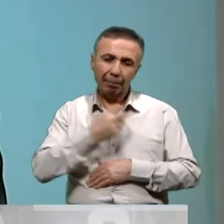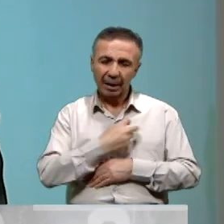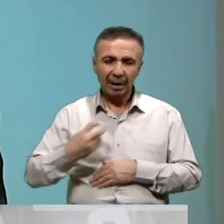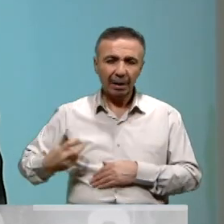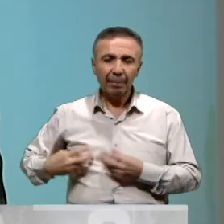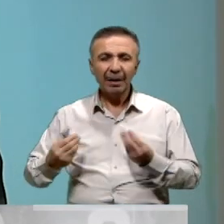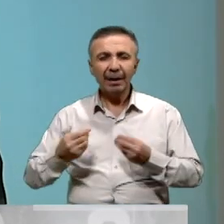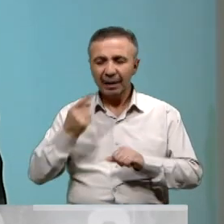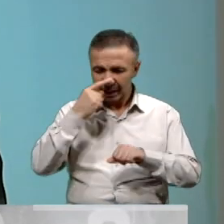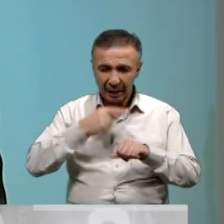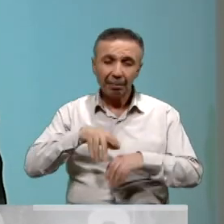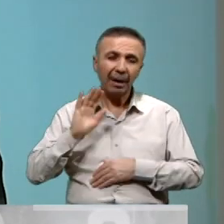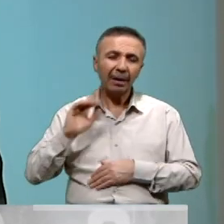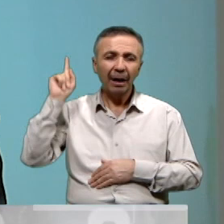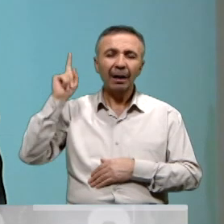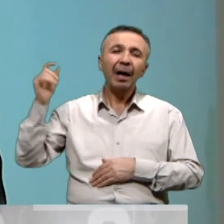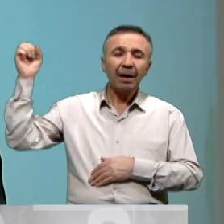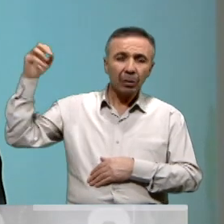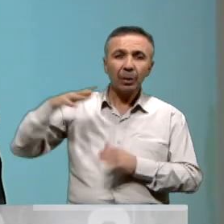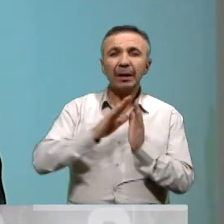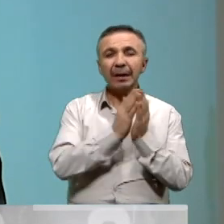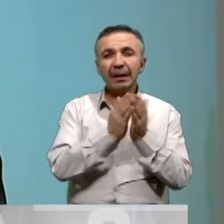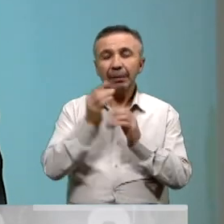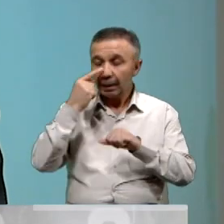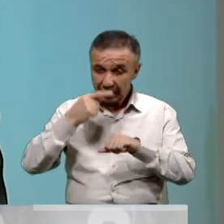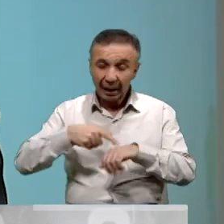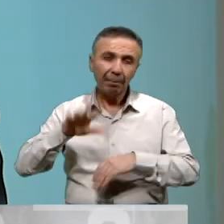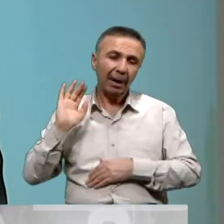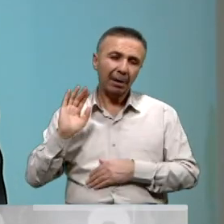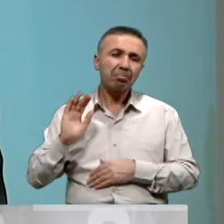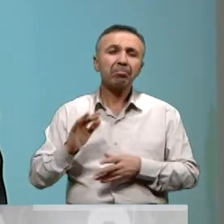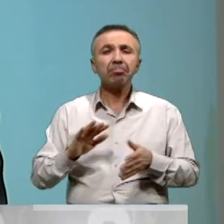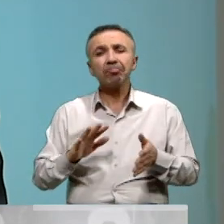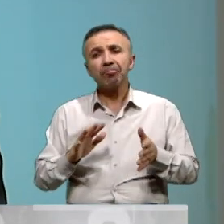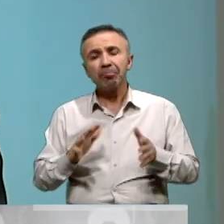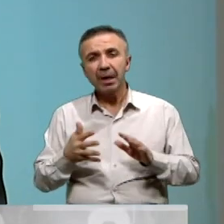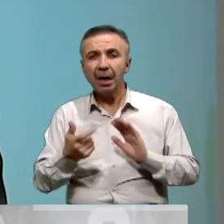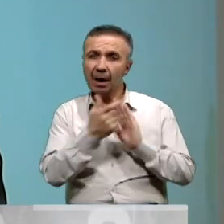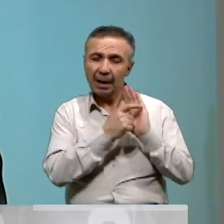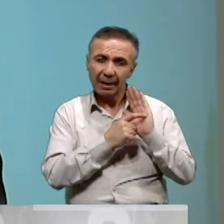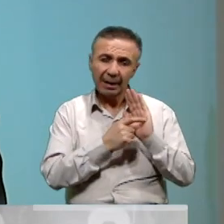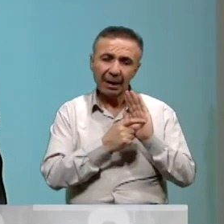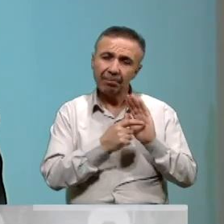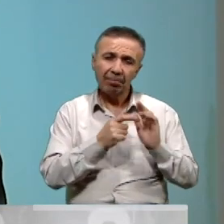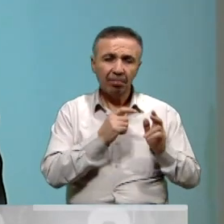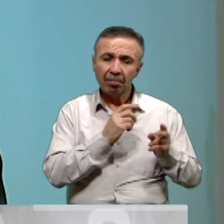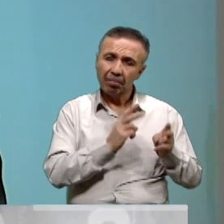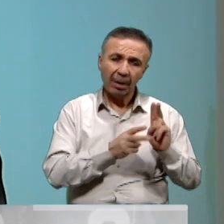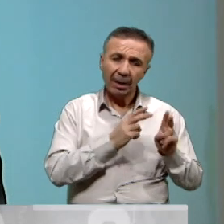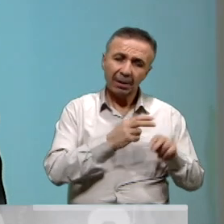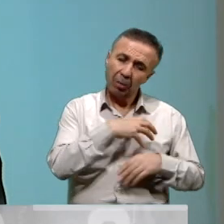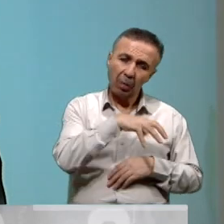Allah'ın göndermiş olduğu kitapları reddetmek veya ayetlerden bir kısmını kabul